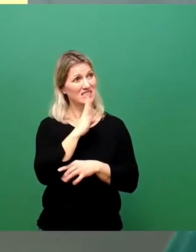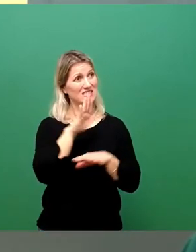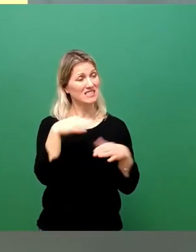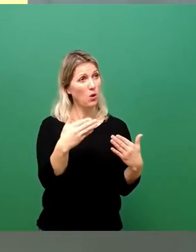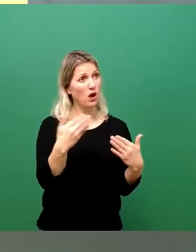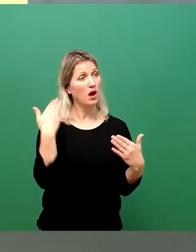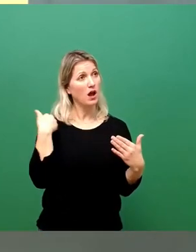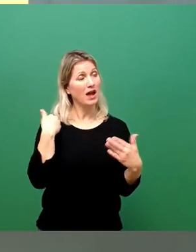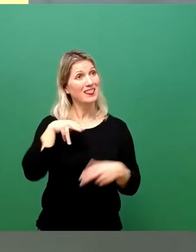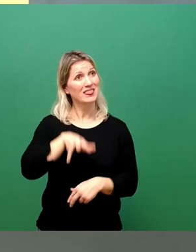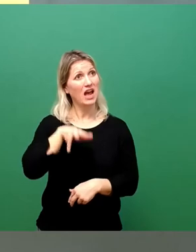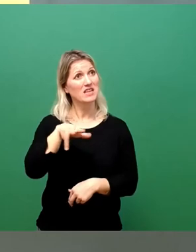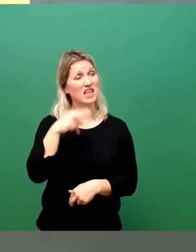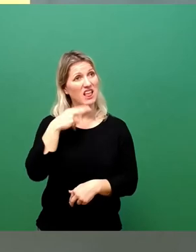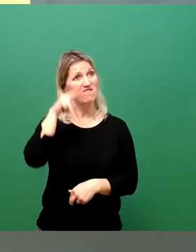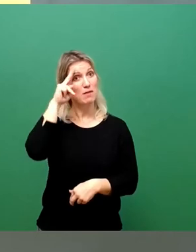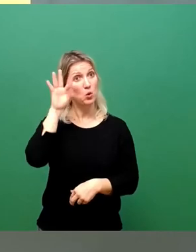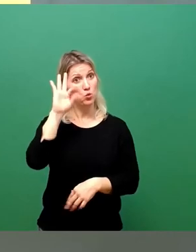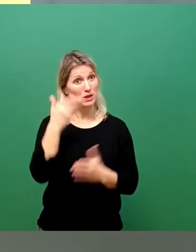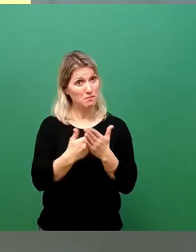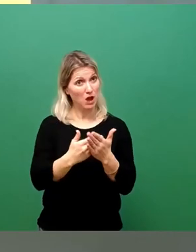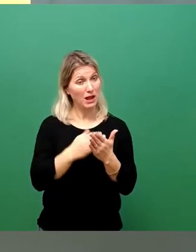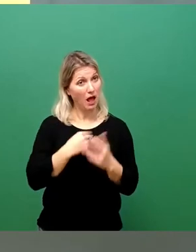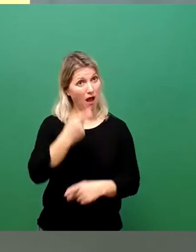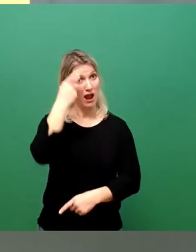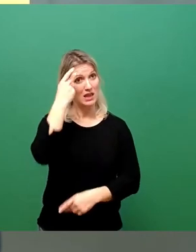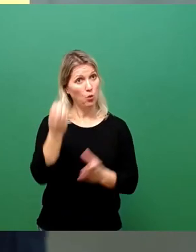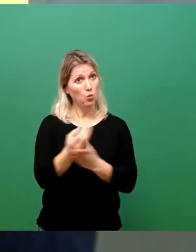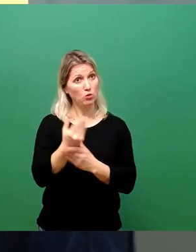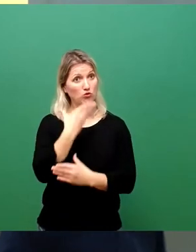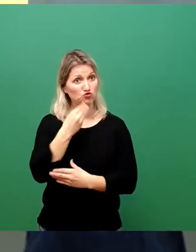kein leuchtendes Beispiel für gute Erinnerungskultur, muss nicht erklärt werden.